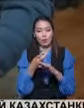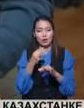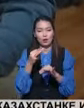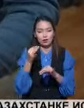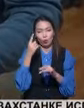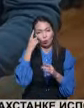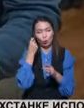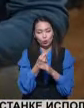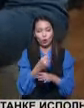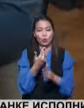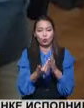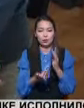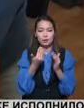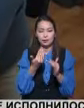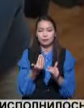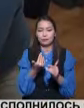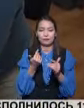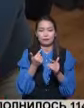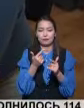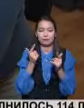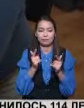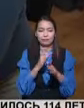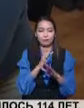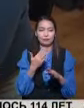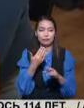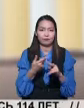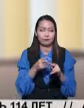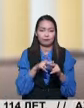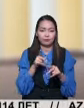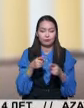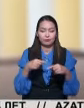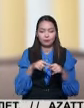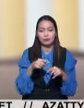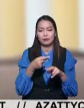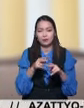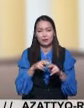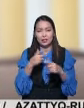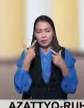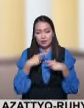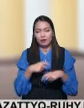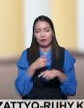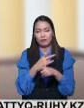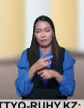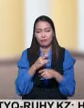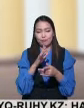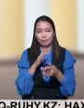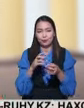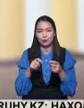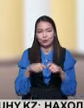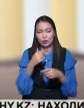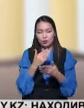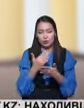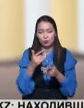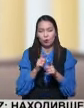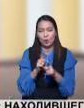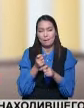его отец увидел, что на катере не было лобового стекла. На корпусе видны следы повреждений. Позже коллега признался, что это его лодка